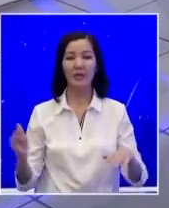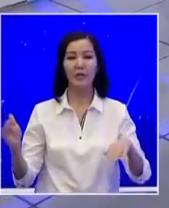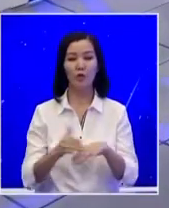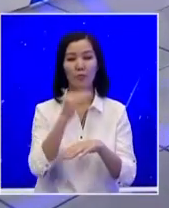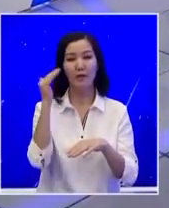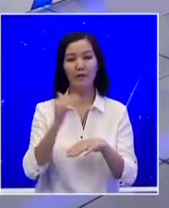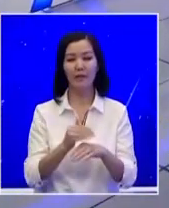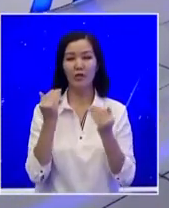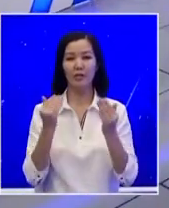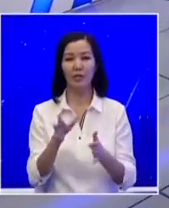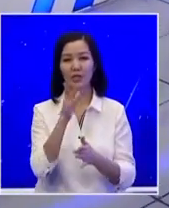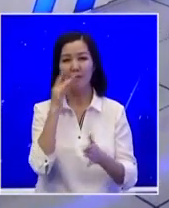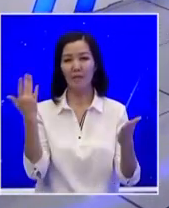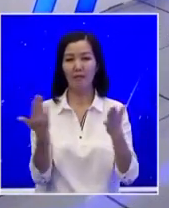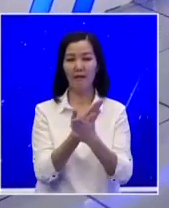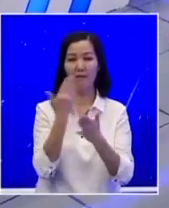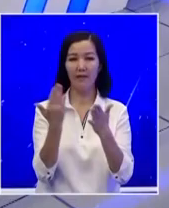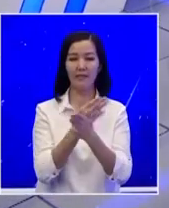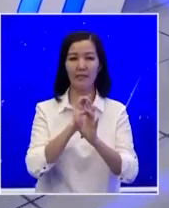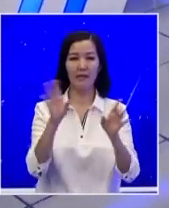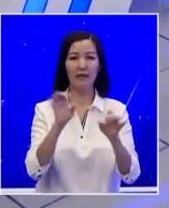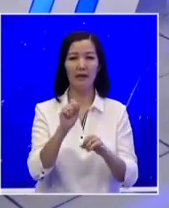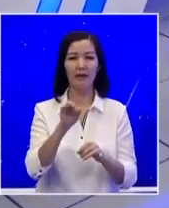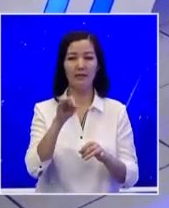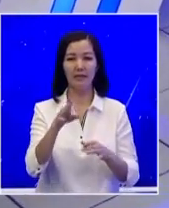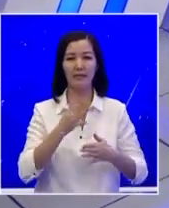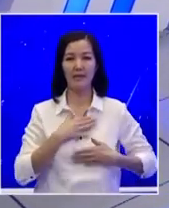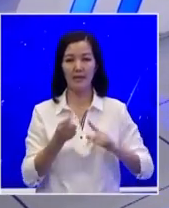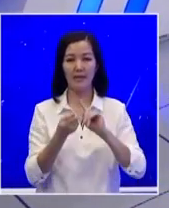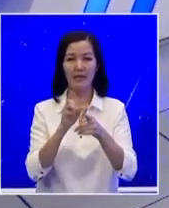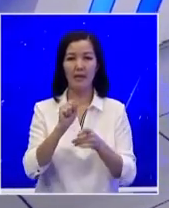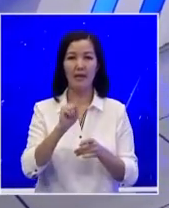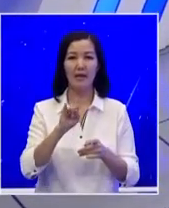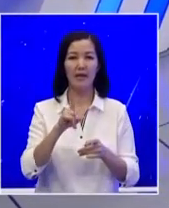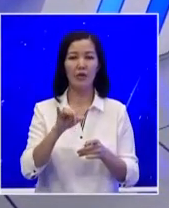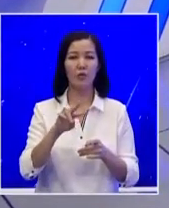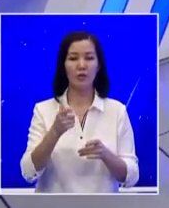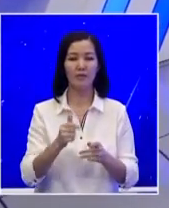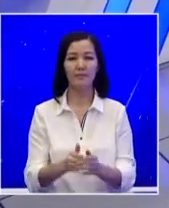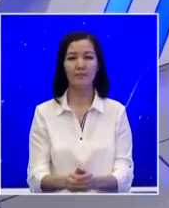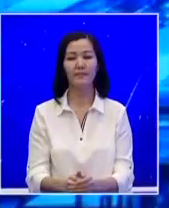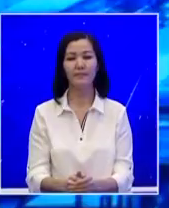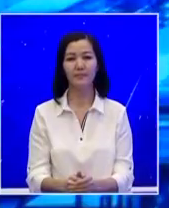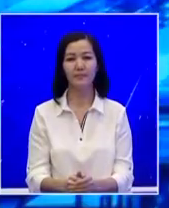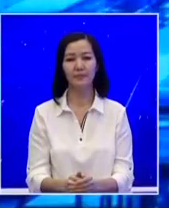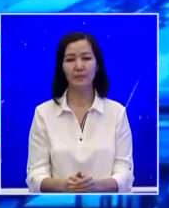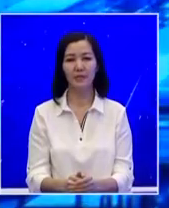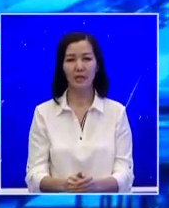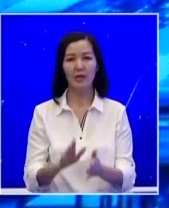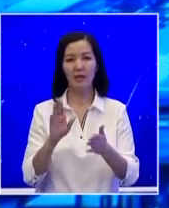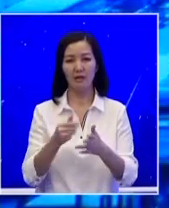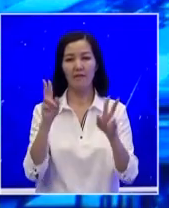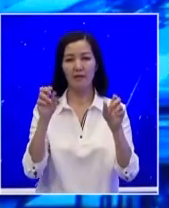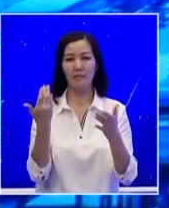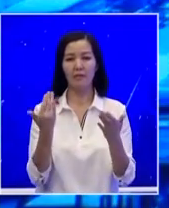Добрый вечер. В эфире телеканала ЖТСУ. Время новостей. С вами Азат Жумаханов. И сурдоперевод обеспечивает Айгуль Стамбекова. Коротко